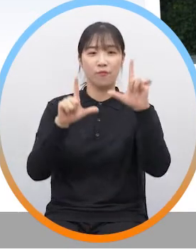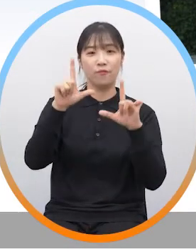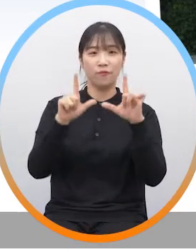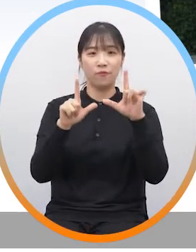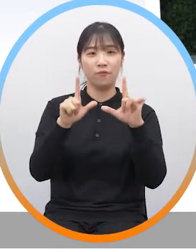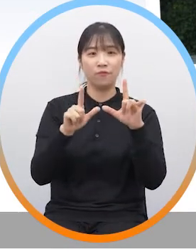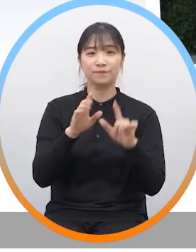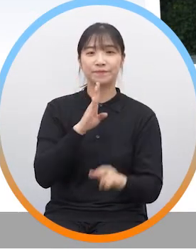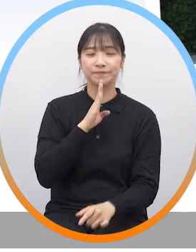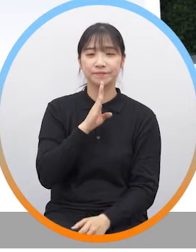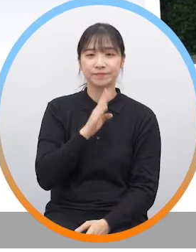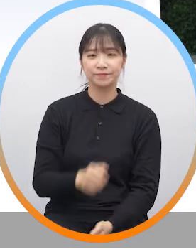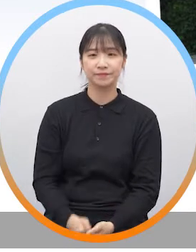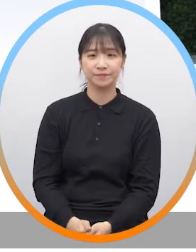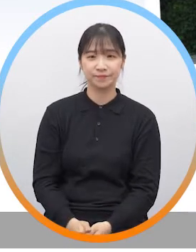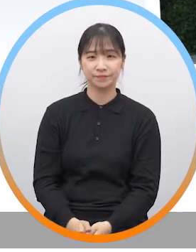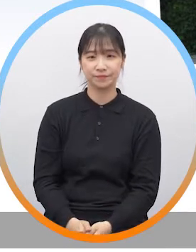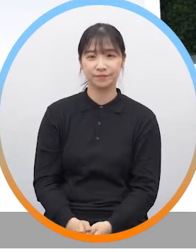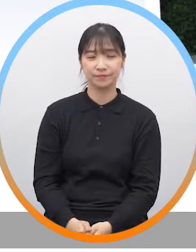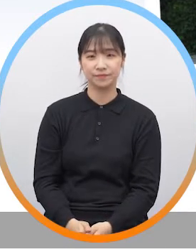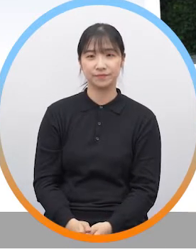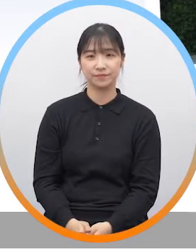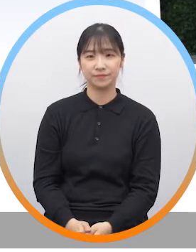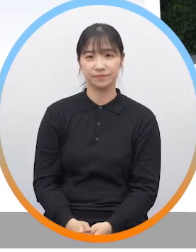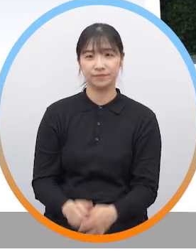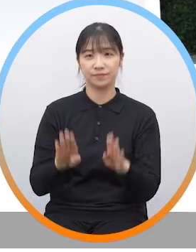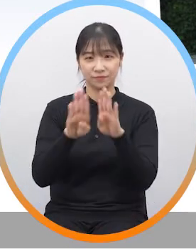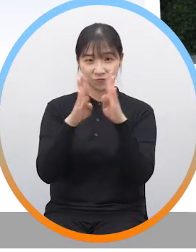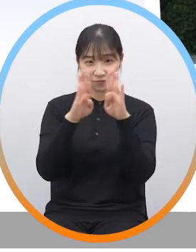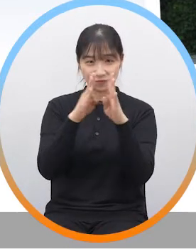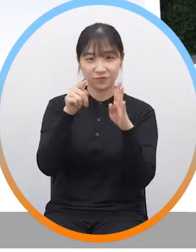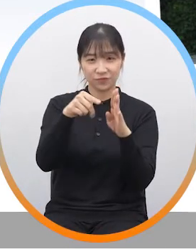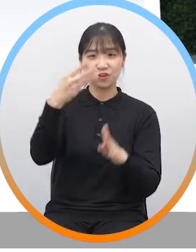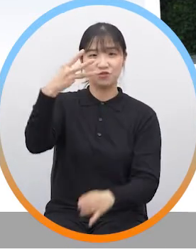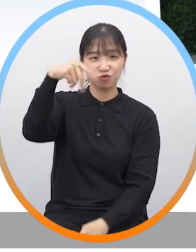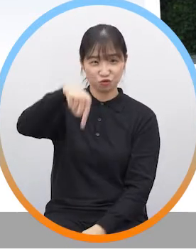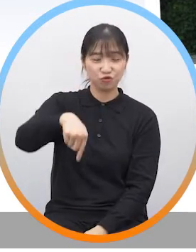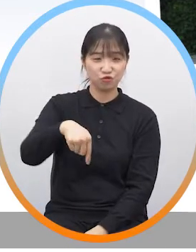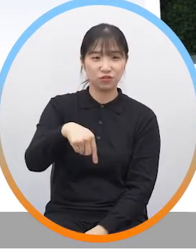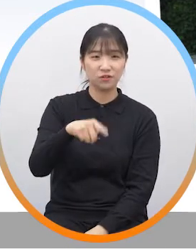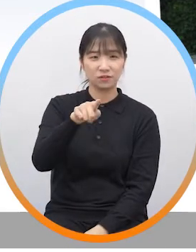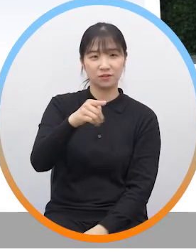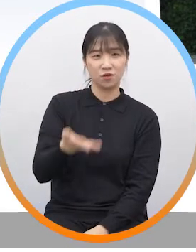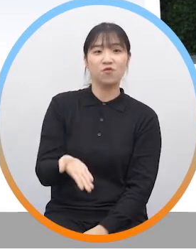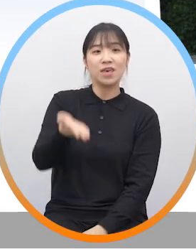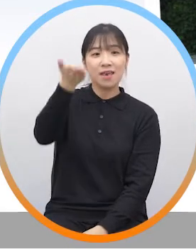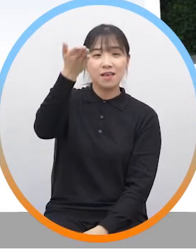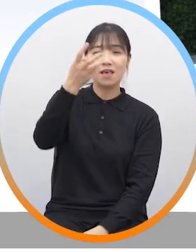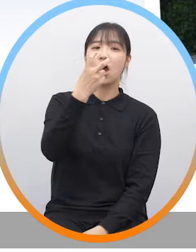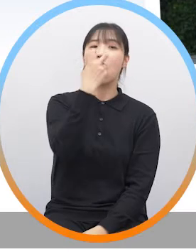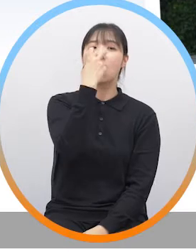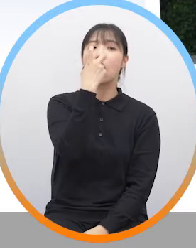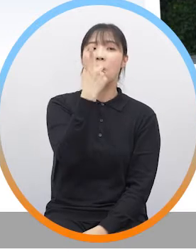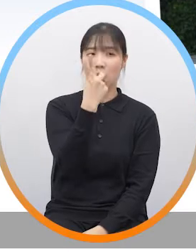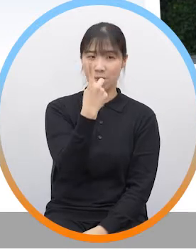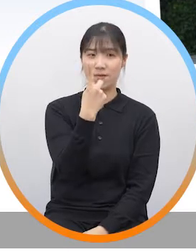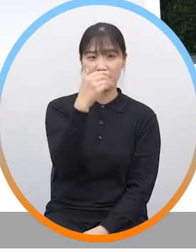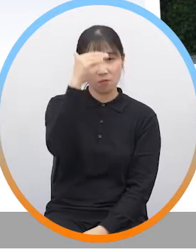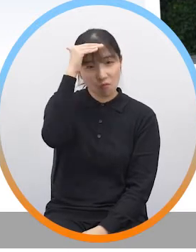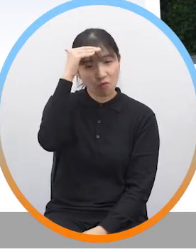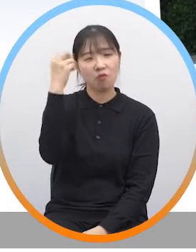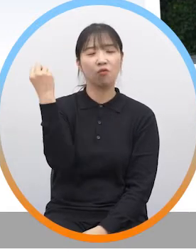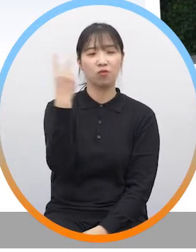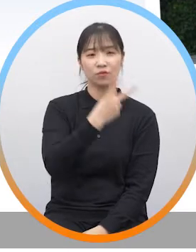본 건물입니다. 문을 루라고 했죠. 그래서 위에서 경비도 쓰고